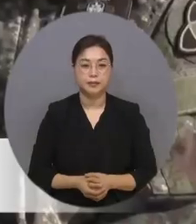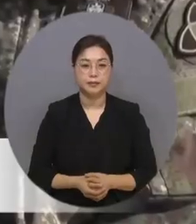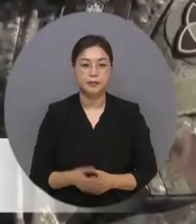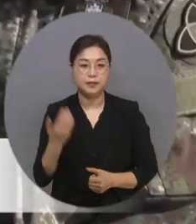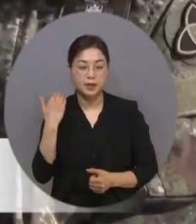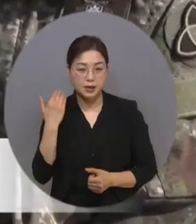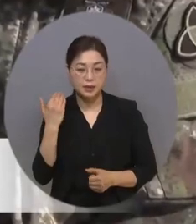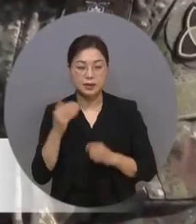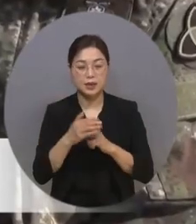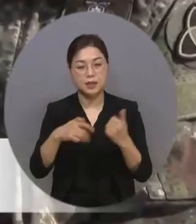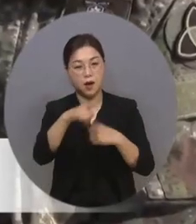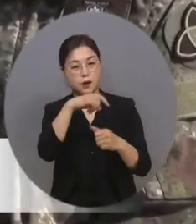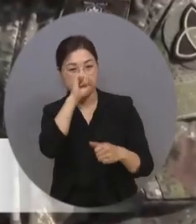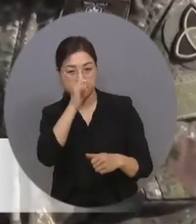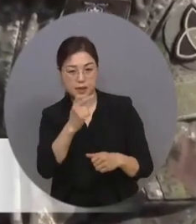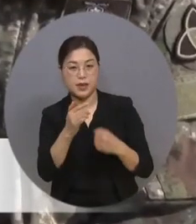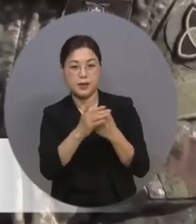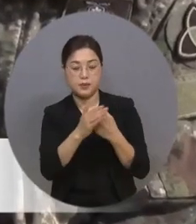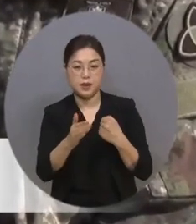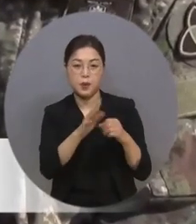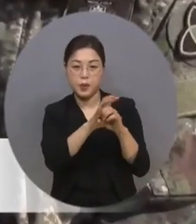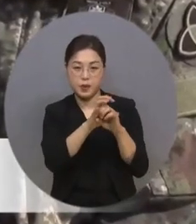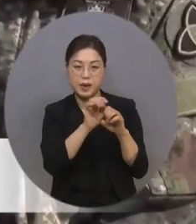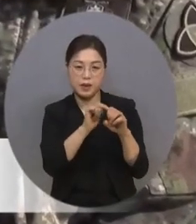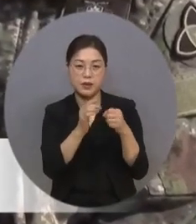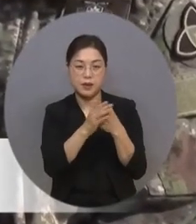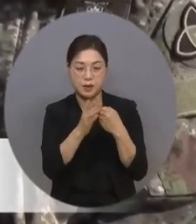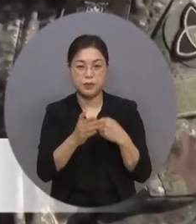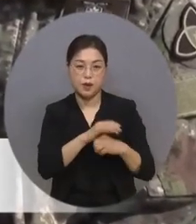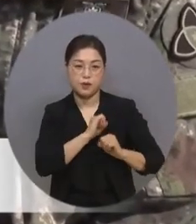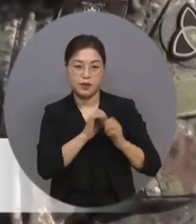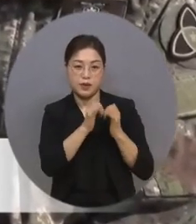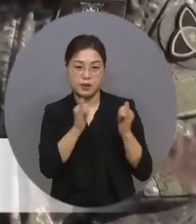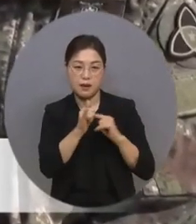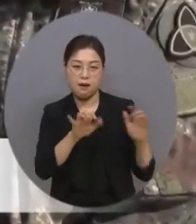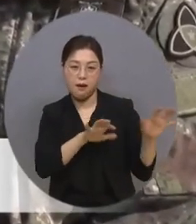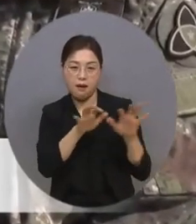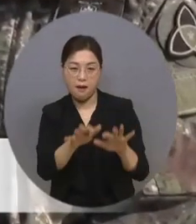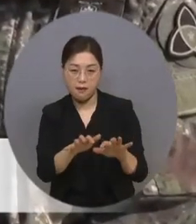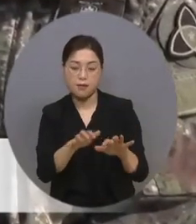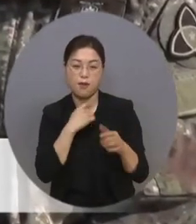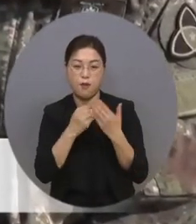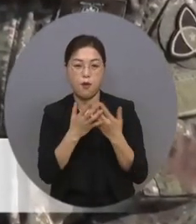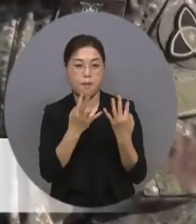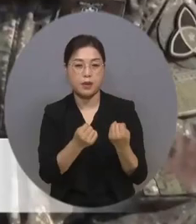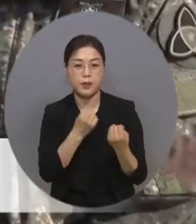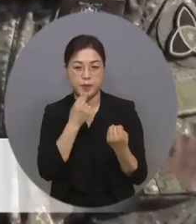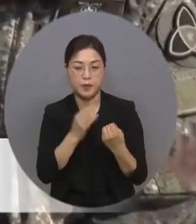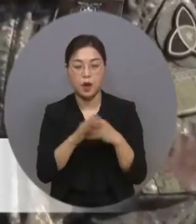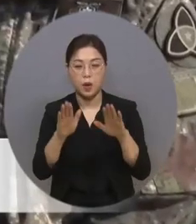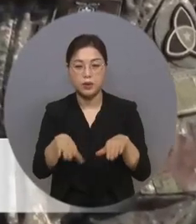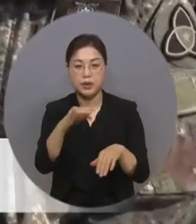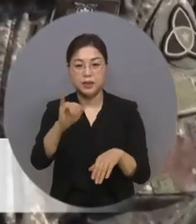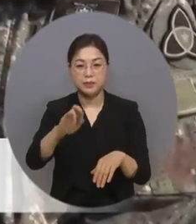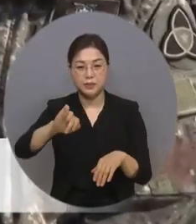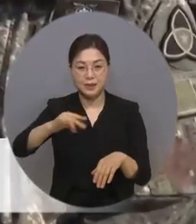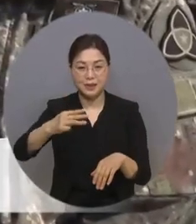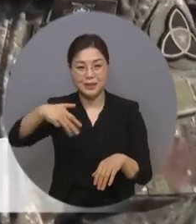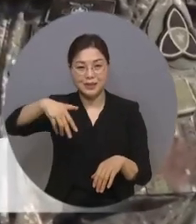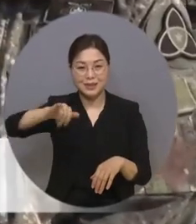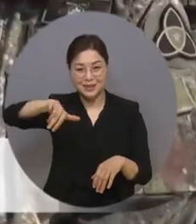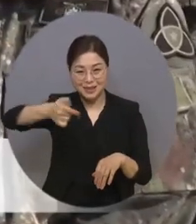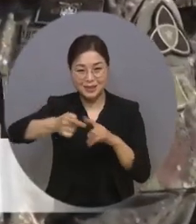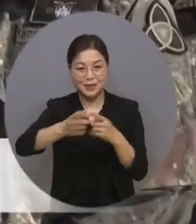최근에 시국이라 코로나 때문에 그 용사들과 다 같이 할 수 있는 기회가 많이 없었는데 이렇게 오늘 임실 치즈 축제를 다 같이 용사들과